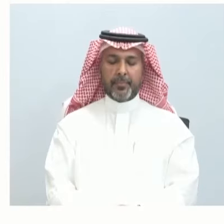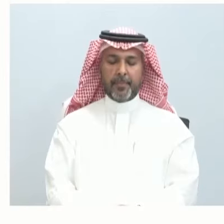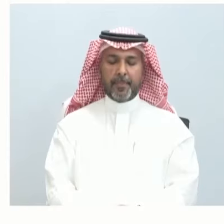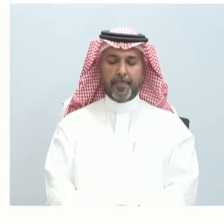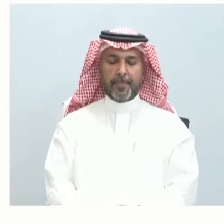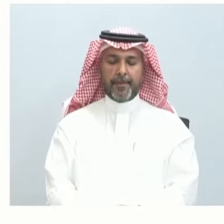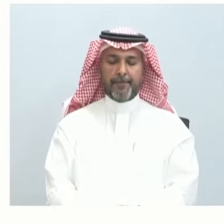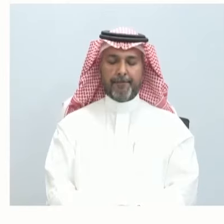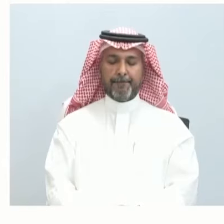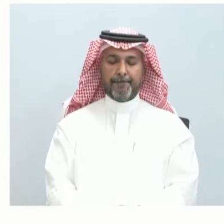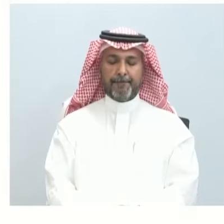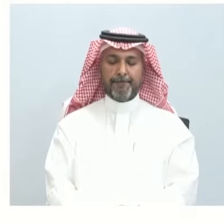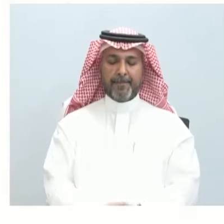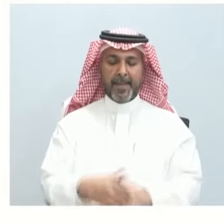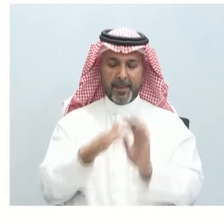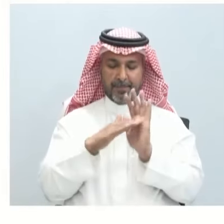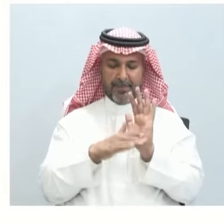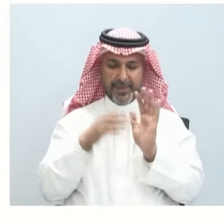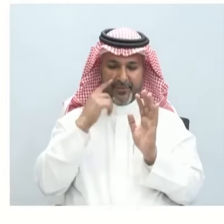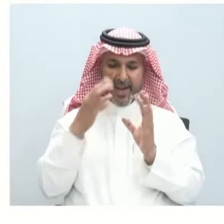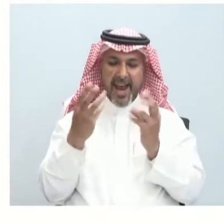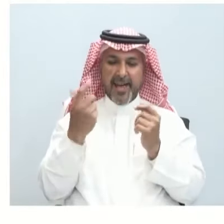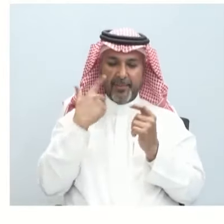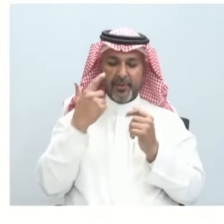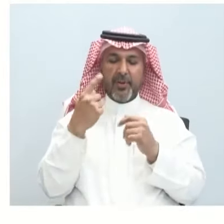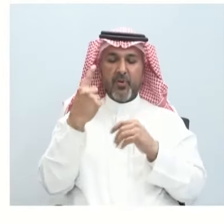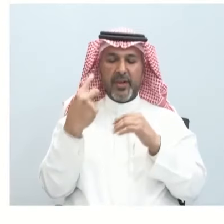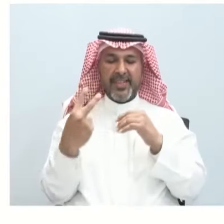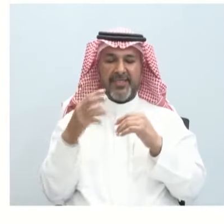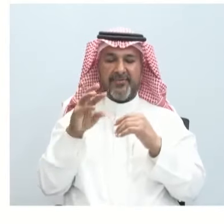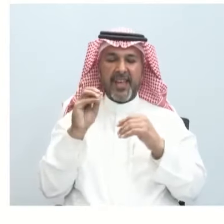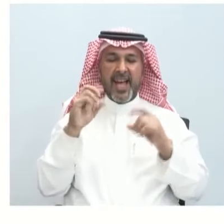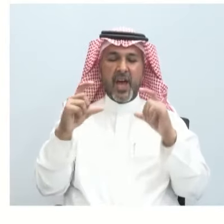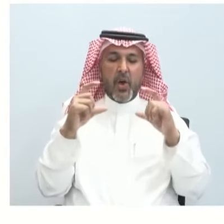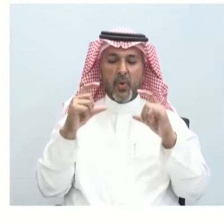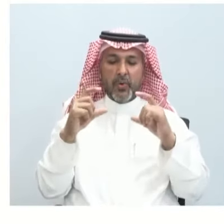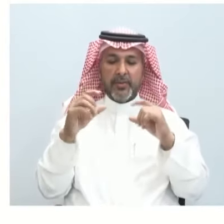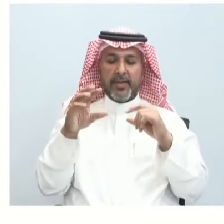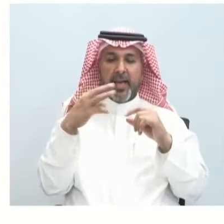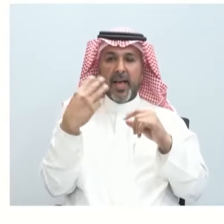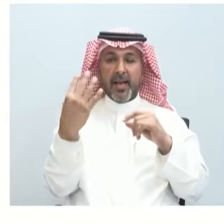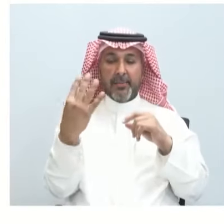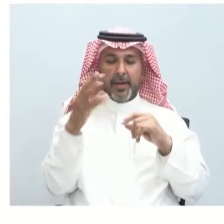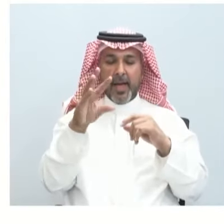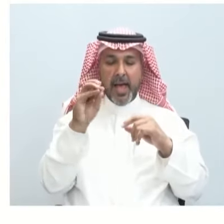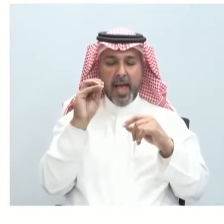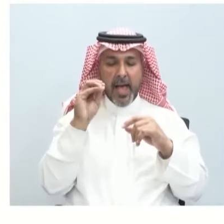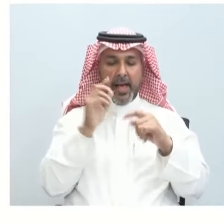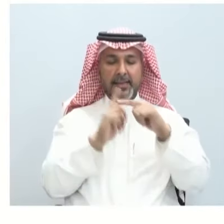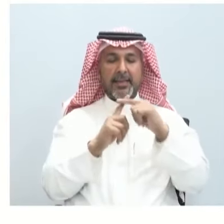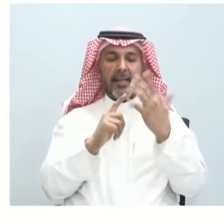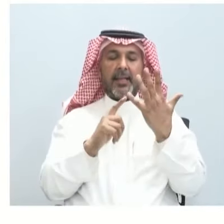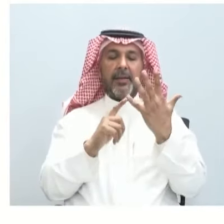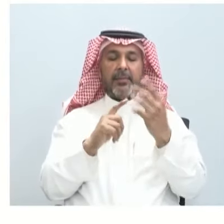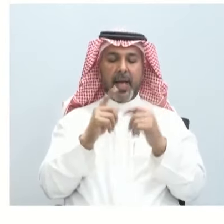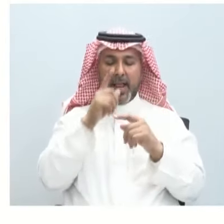حدود متشابهه نستطيع اجراء عمليه الجمع لها اذا يساوي نصفها هاء مع ثلاثه هاء كما انه اربعه